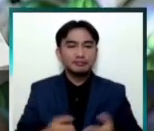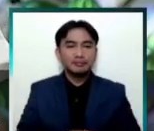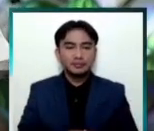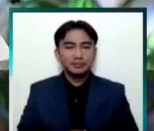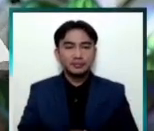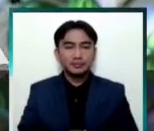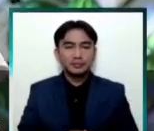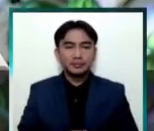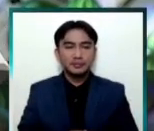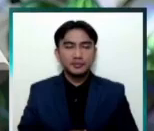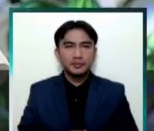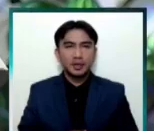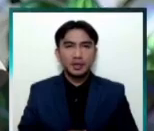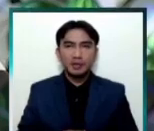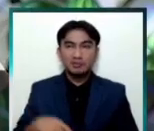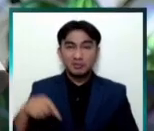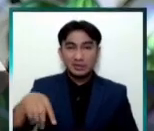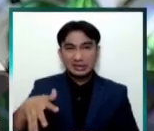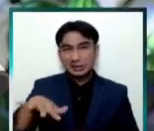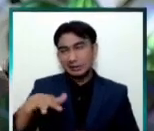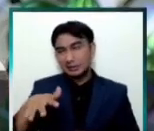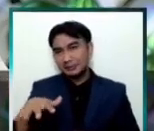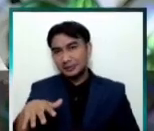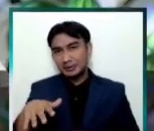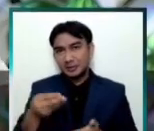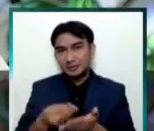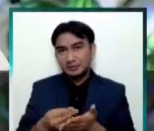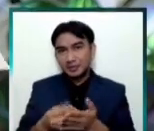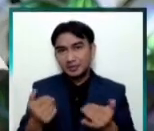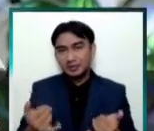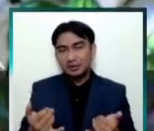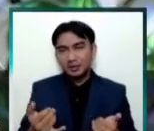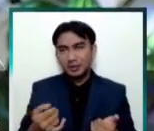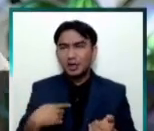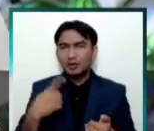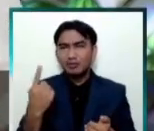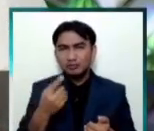Medyo hirap tayo sa pondo ngayon. Kaya sa ngayon, ganyan lang muna. Pero